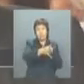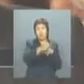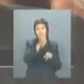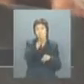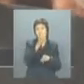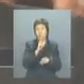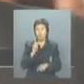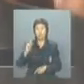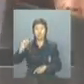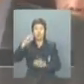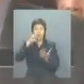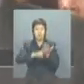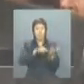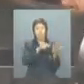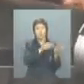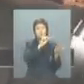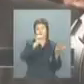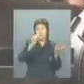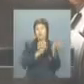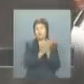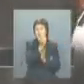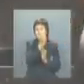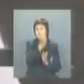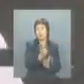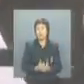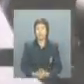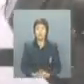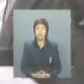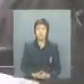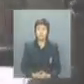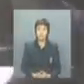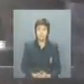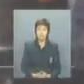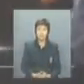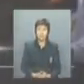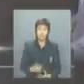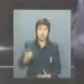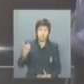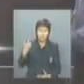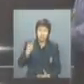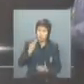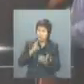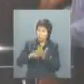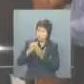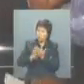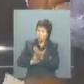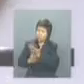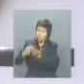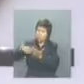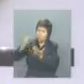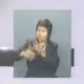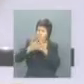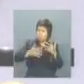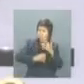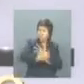ส.แล้วนายวินยัดเปิดเผยนะคะที่ผ่านมาได้ยื่นขอปล่อยตัวต่อศาลมาแล้วหลายครั้งแต่ศาลไม่อนุมัติพร้อมกับ